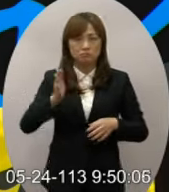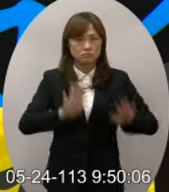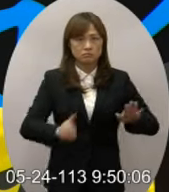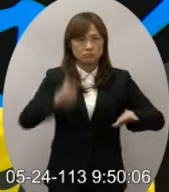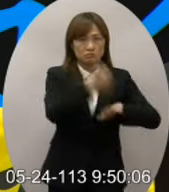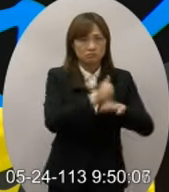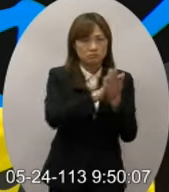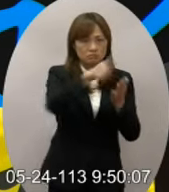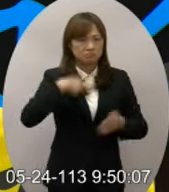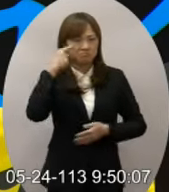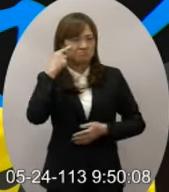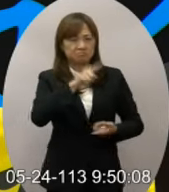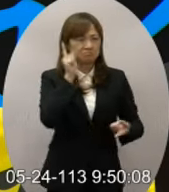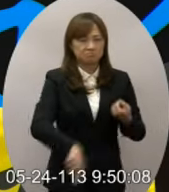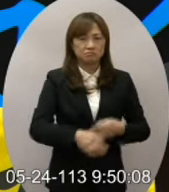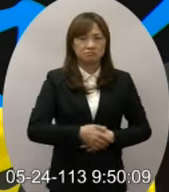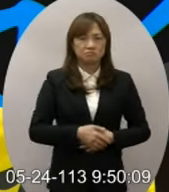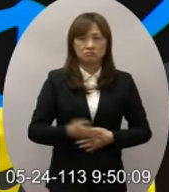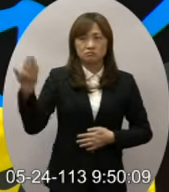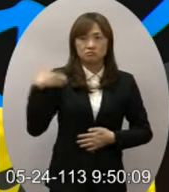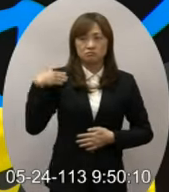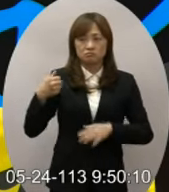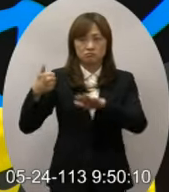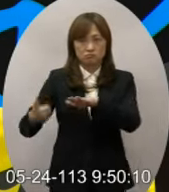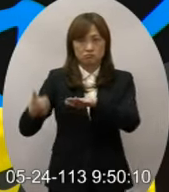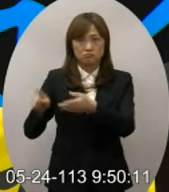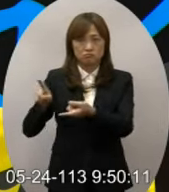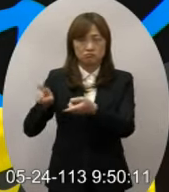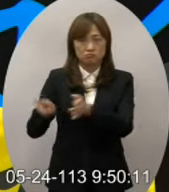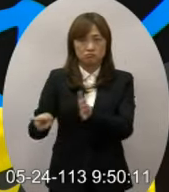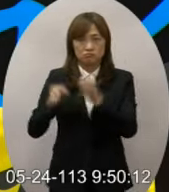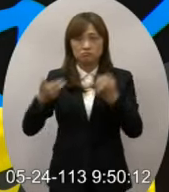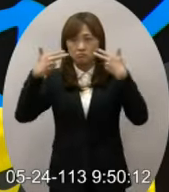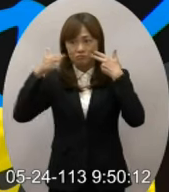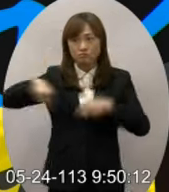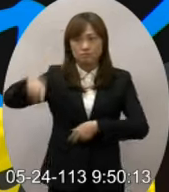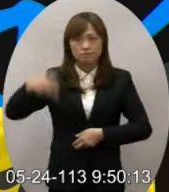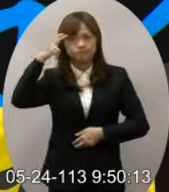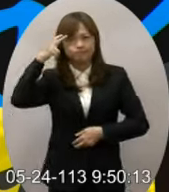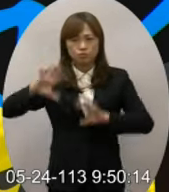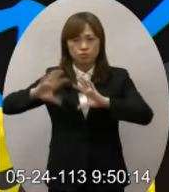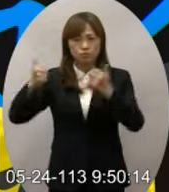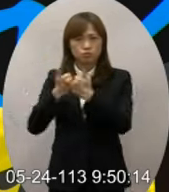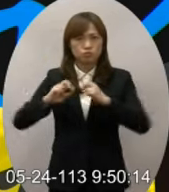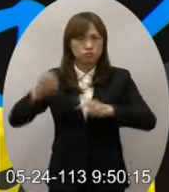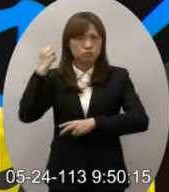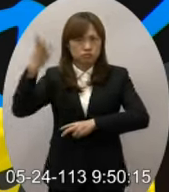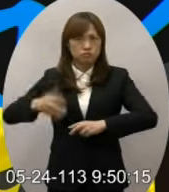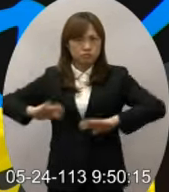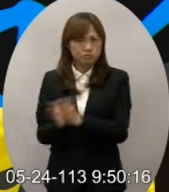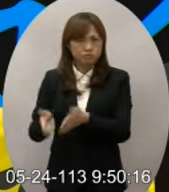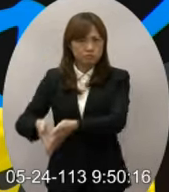么？当民进党在野的时候，口口声声坚持国会改革刻不容